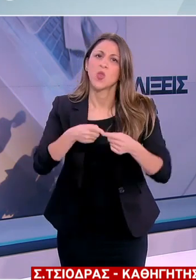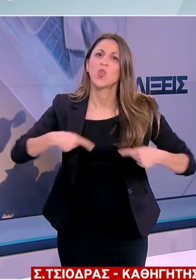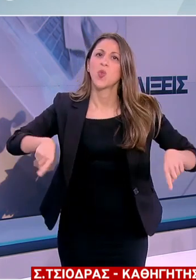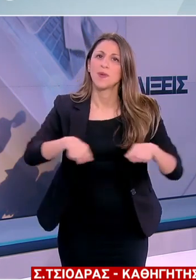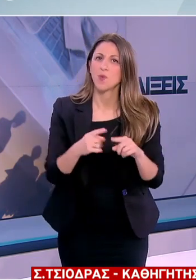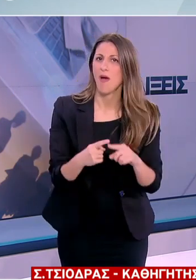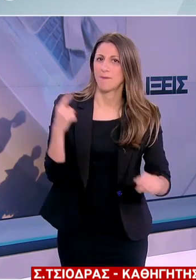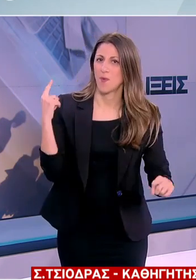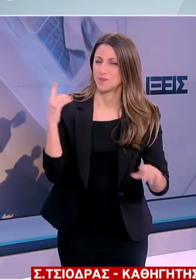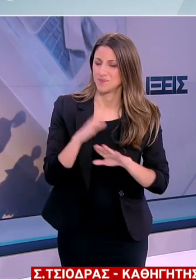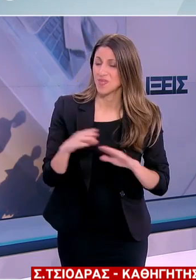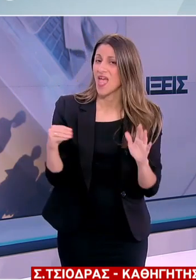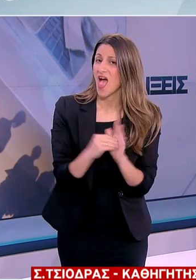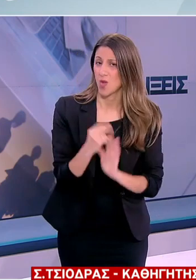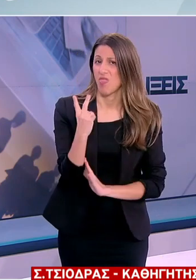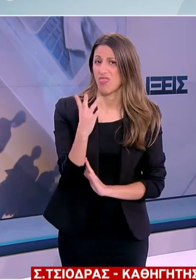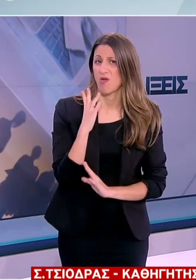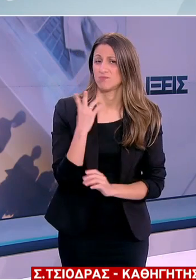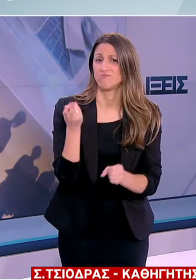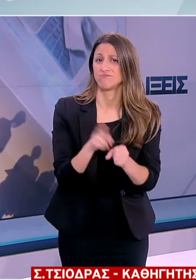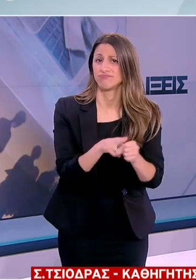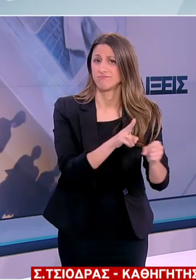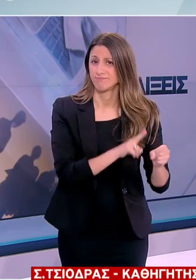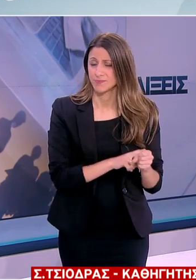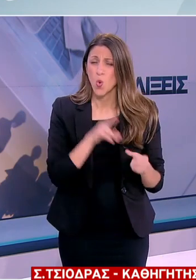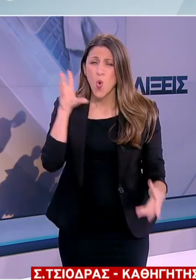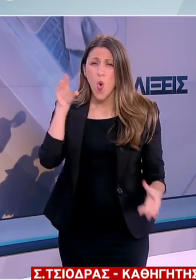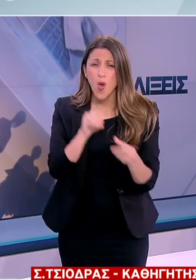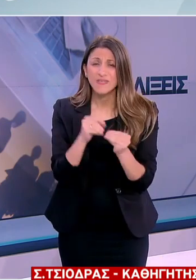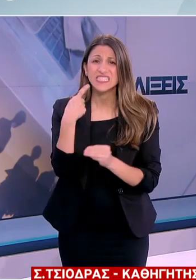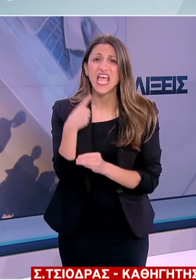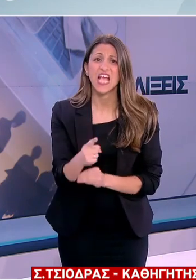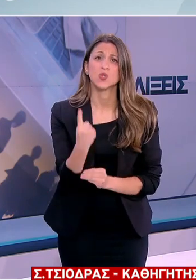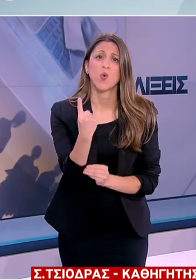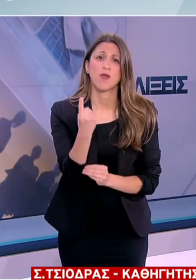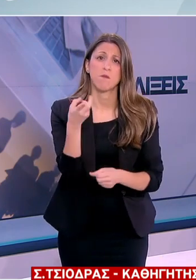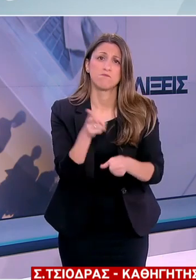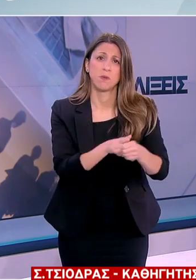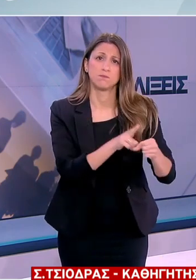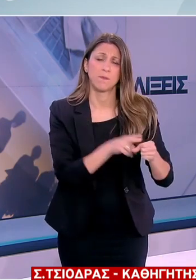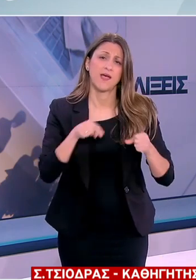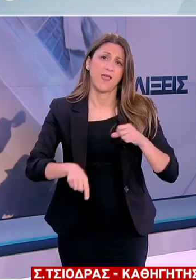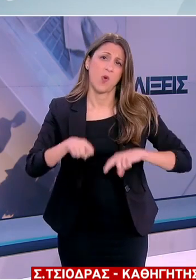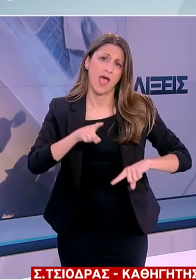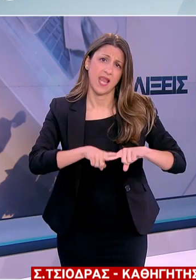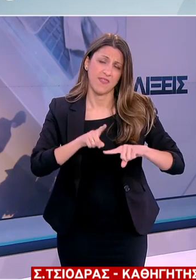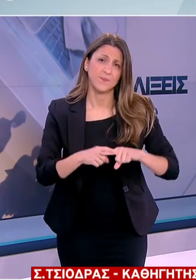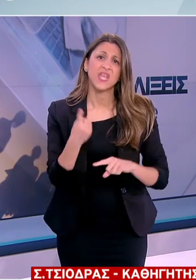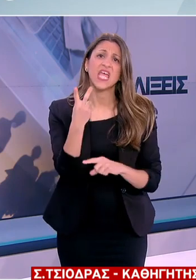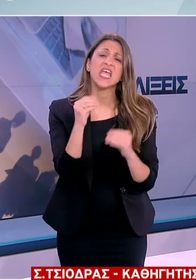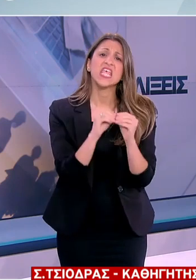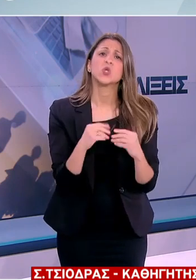Τέλος, έχουμε 2 ακόμα καταγεγραμμένους θανάτους. Συνολικά 101 θανάτους στη χώρα.